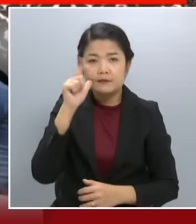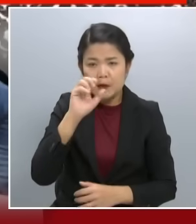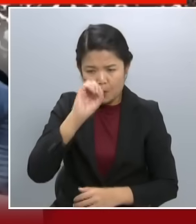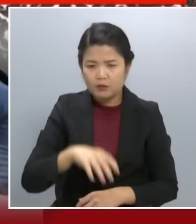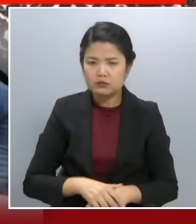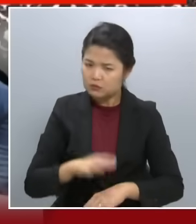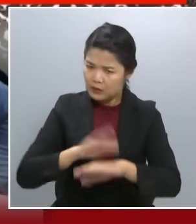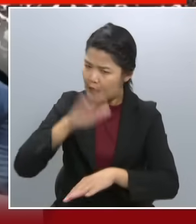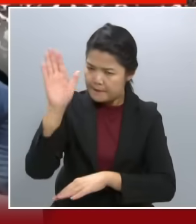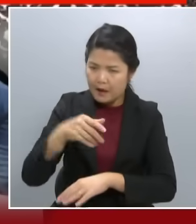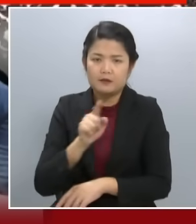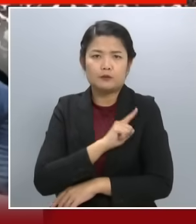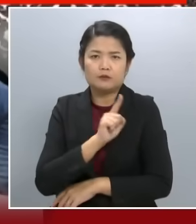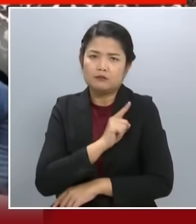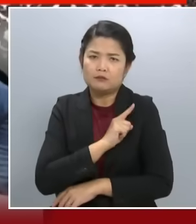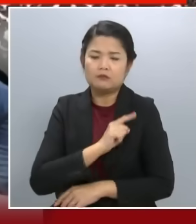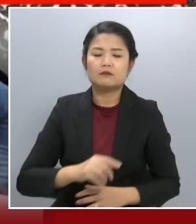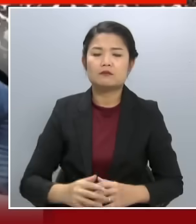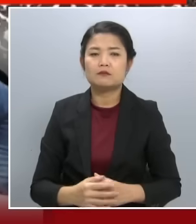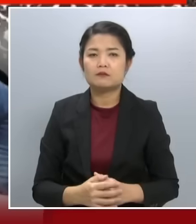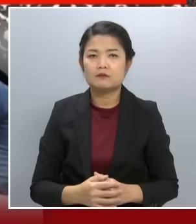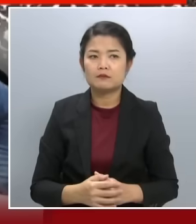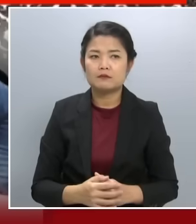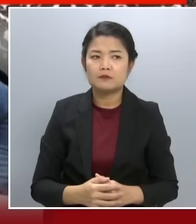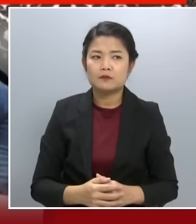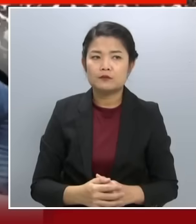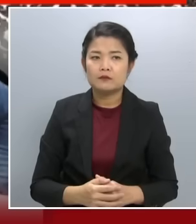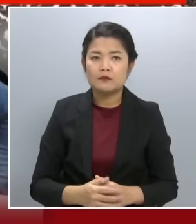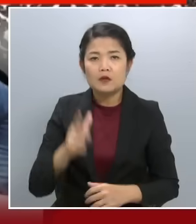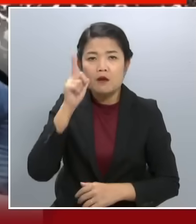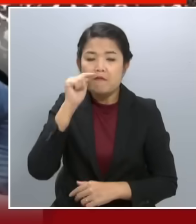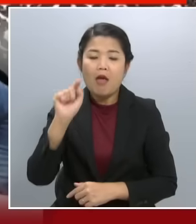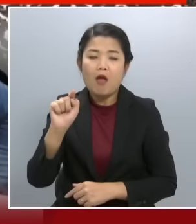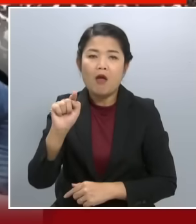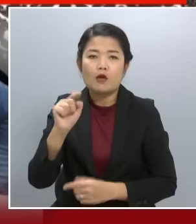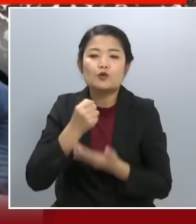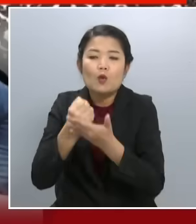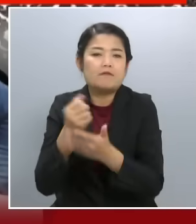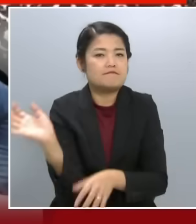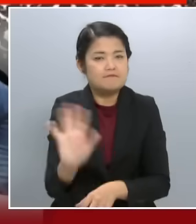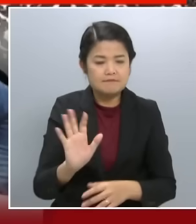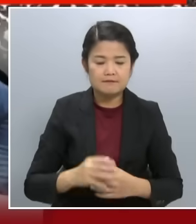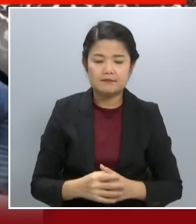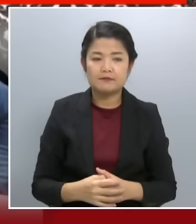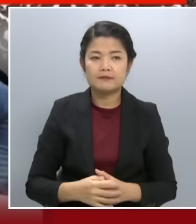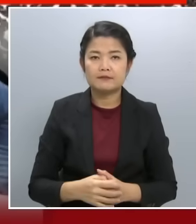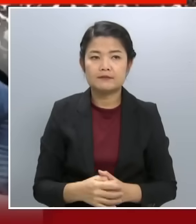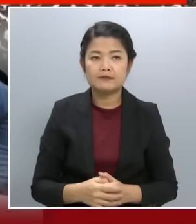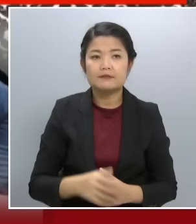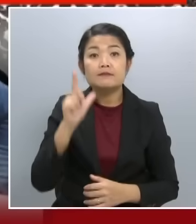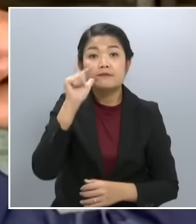ซะค่ะโบ้ออกมารับผิดชอบซะนี่คือต่อให้แม่เป็นแม่แม่ก็ไม่เข้าข้างลูกนะอ่ะลองฟังเสียงแม่ดูหน่อย